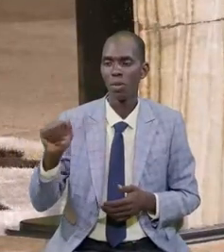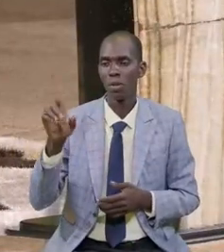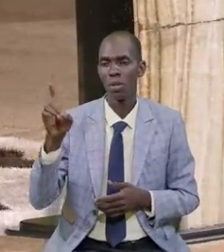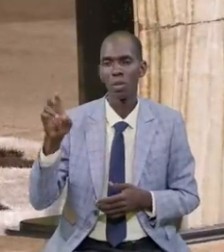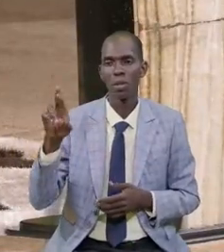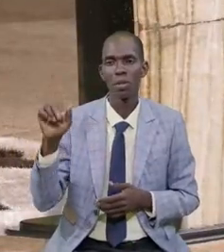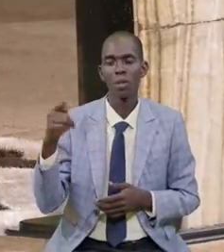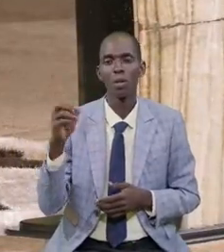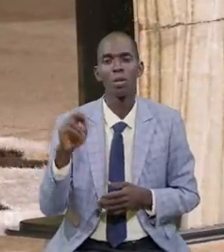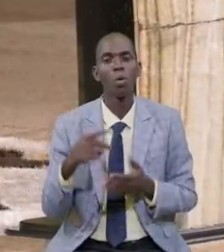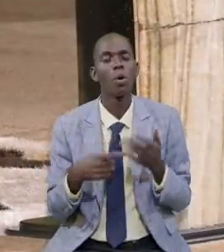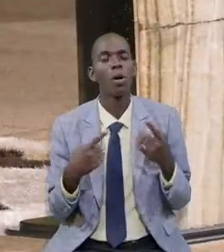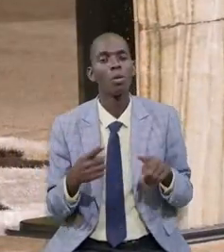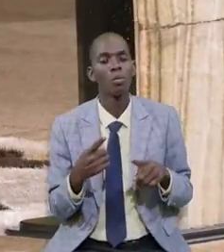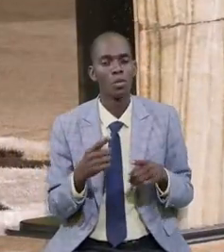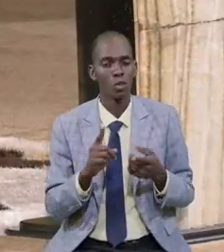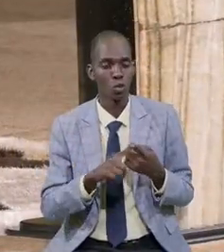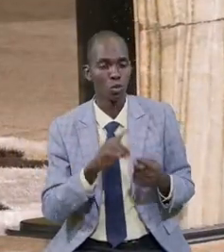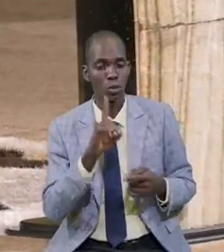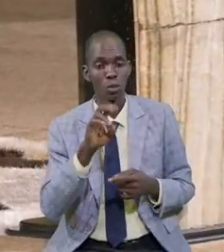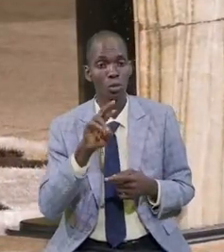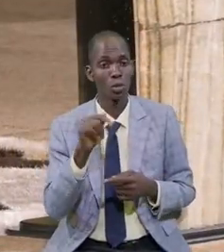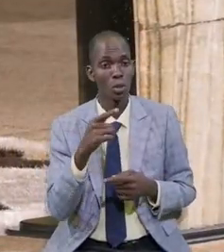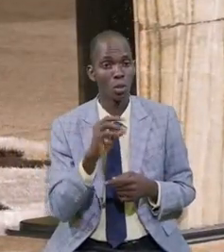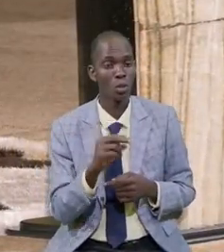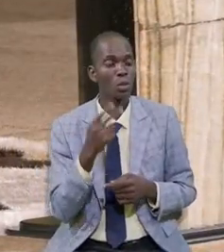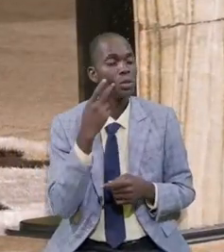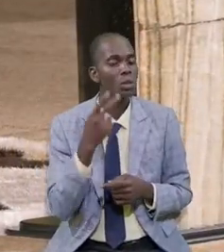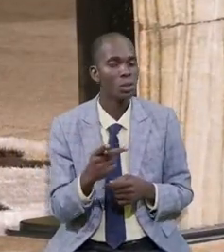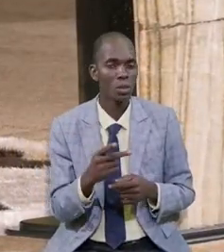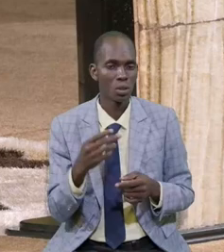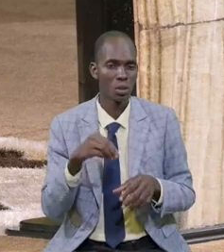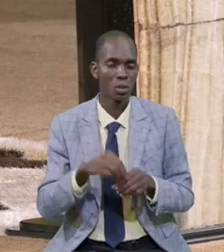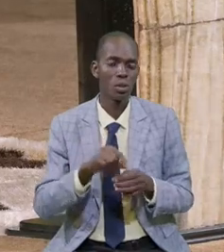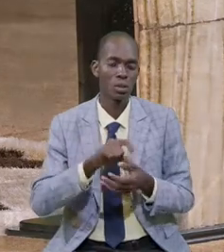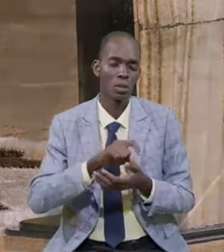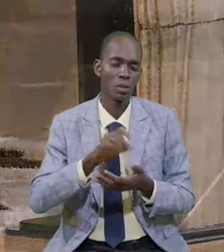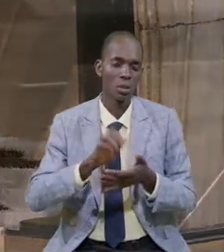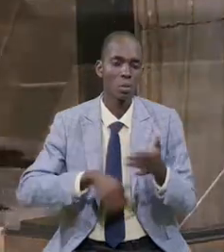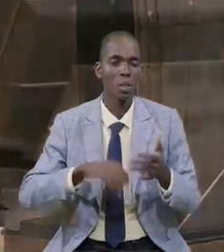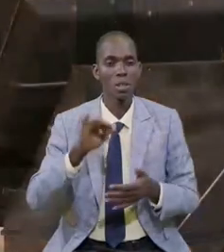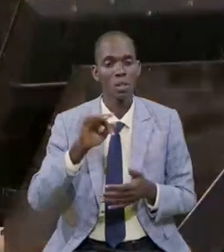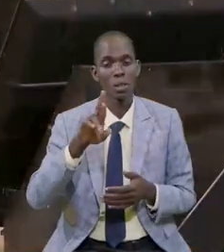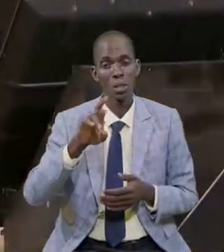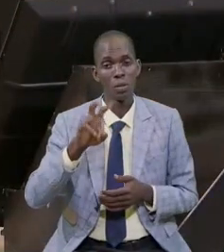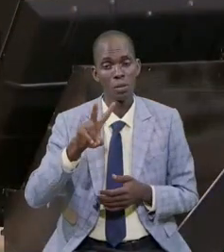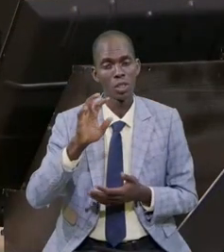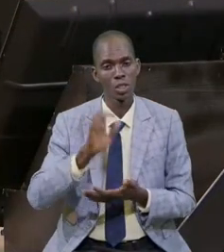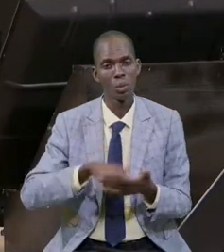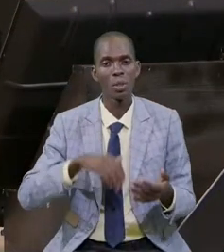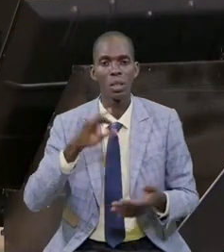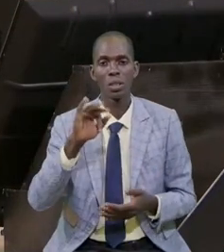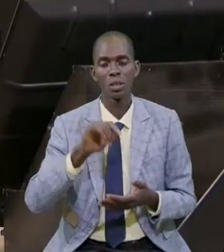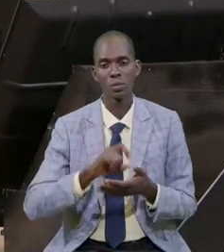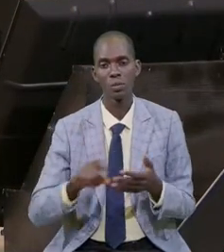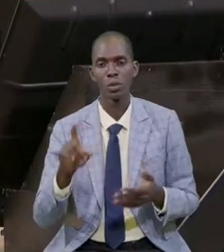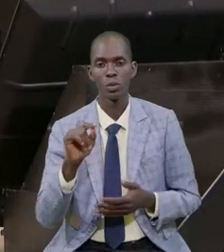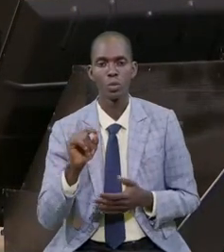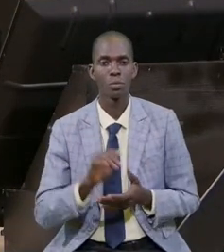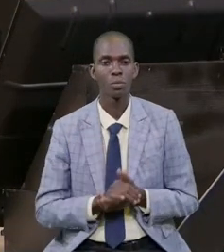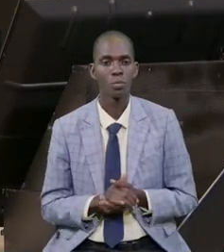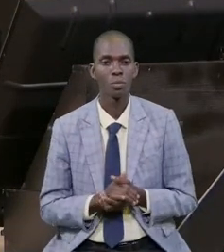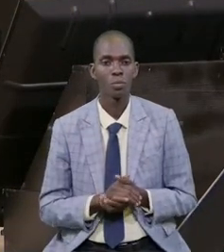dragon. Qu'est-ce qui lui était arrivé? Voyons le chapitre 19, Apocalypse 19.